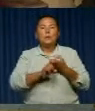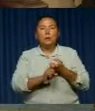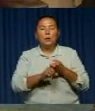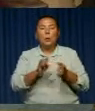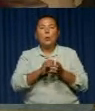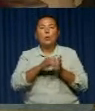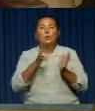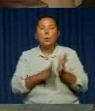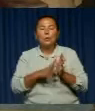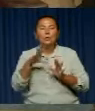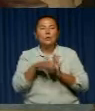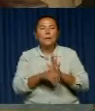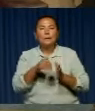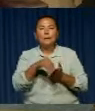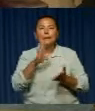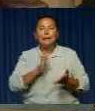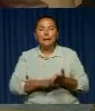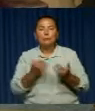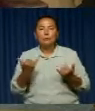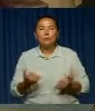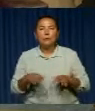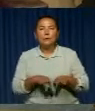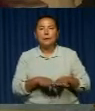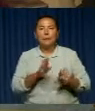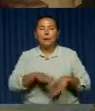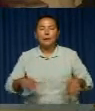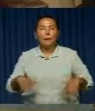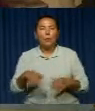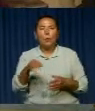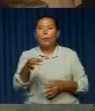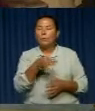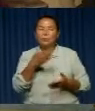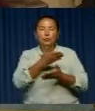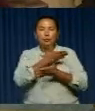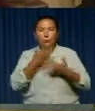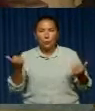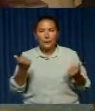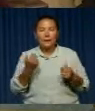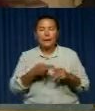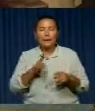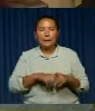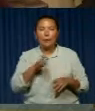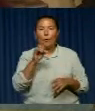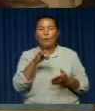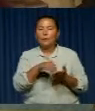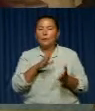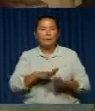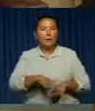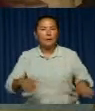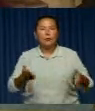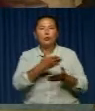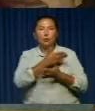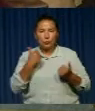COVID-19-дың пневмониясымен тіркелген бүгінгі таңда бізде бала облыста жоқ. Именно осы пандемия, осы COVID-пен тіркелген.